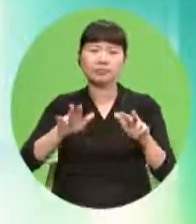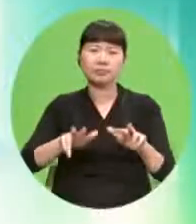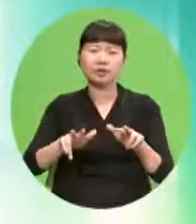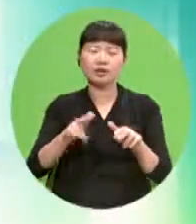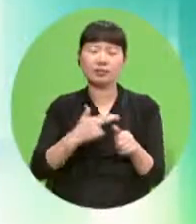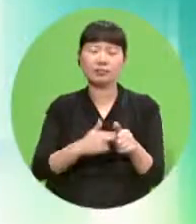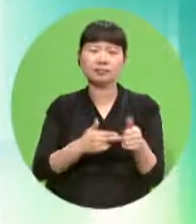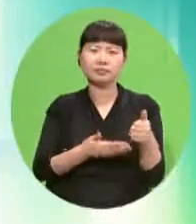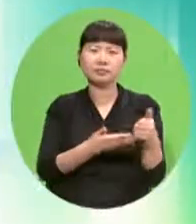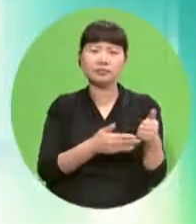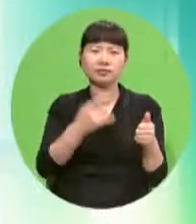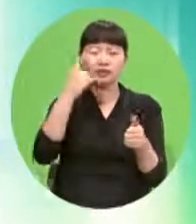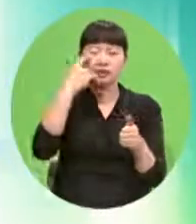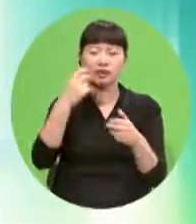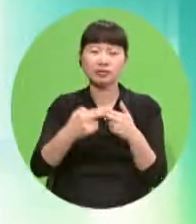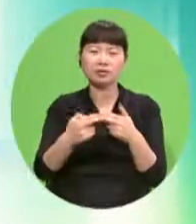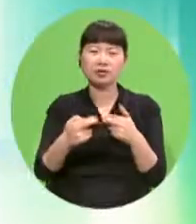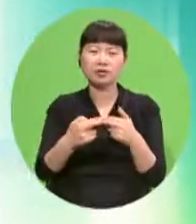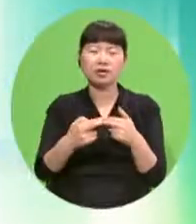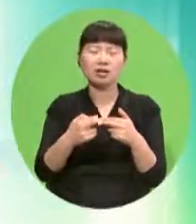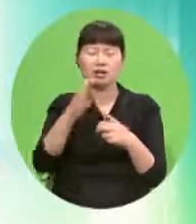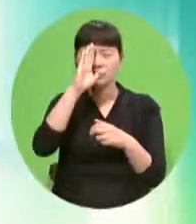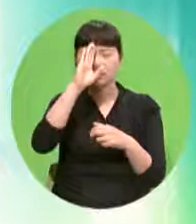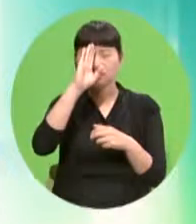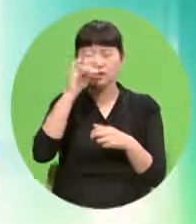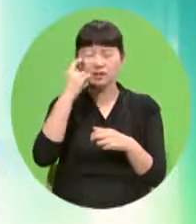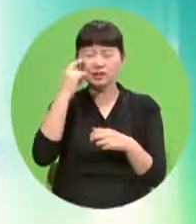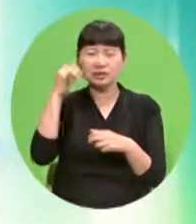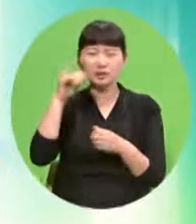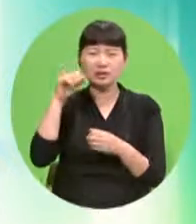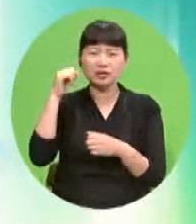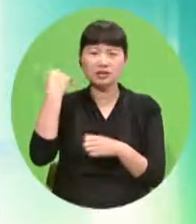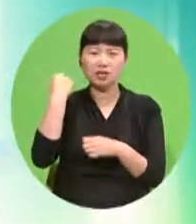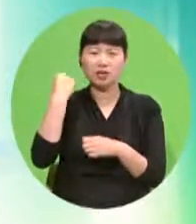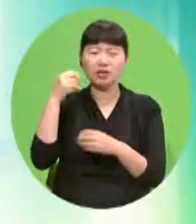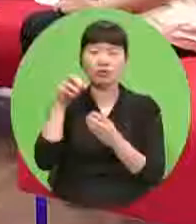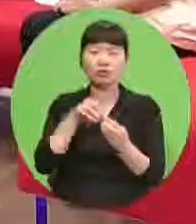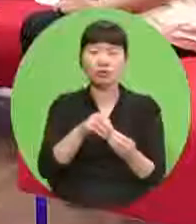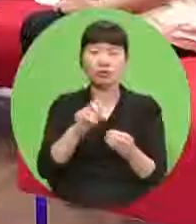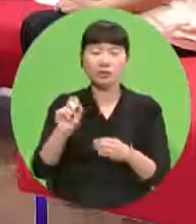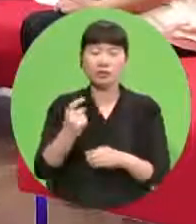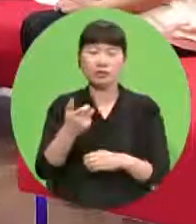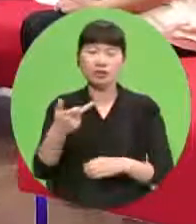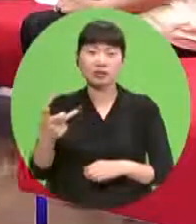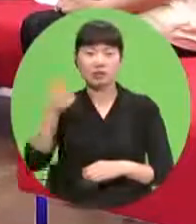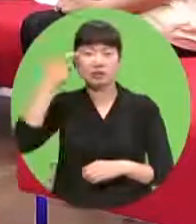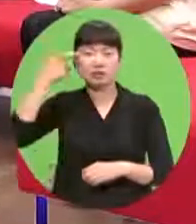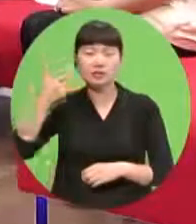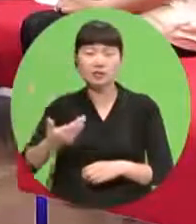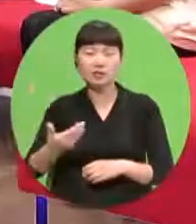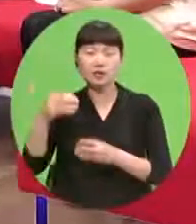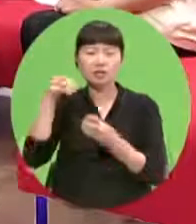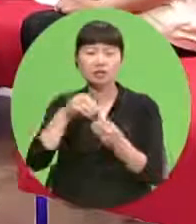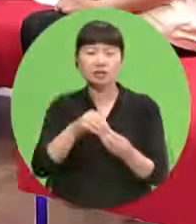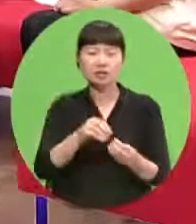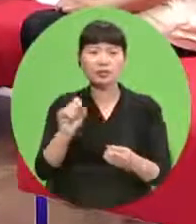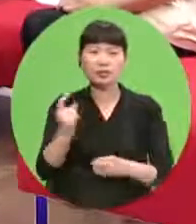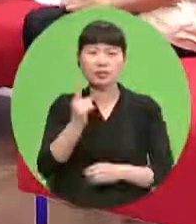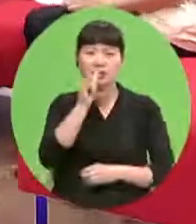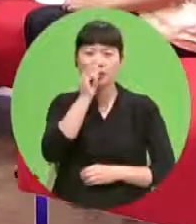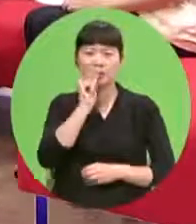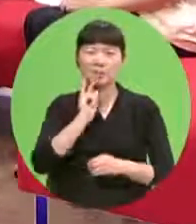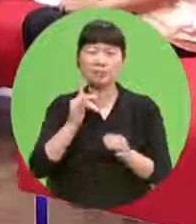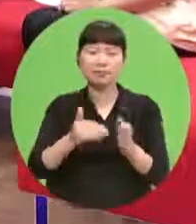교수님 그 안 질환이나 시력 같은 것도 어떤 유전적인 요인이 좀 큰가요? 유전적인 요인이 있을 수